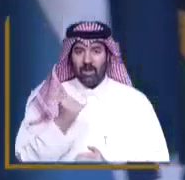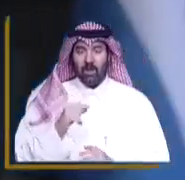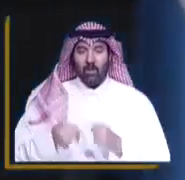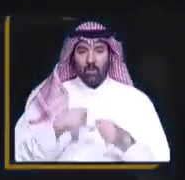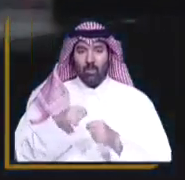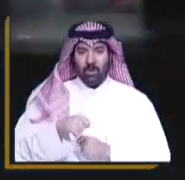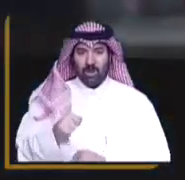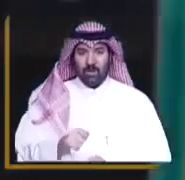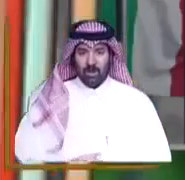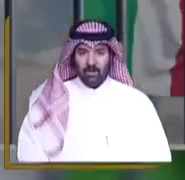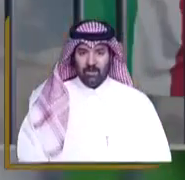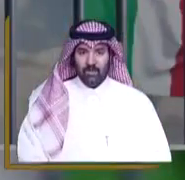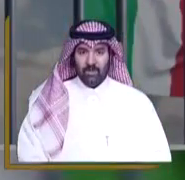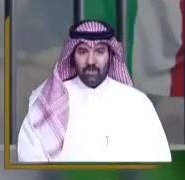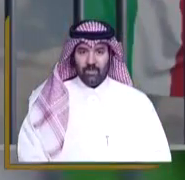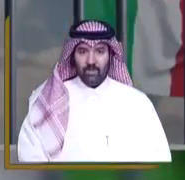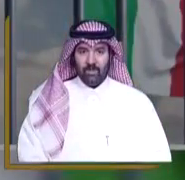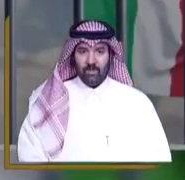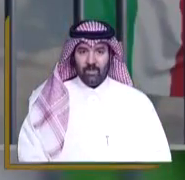والمستدامة.